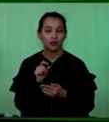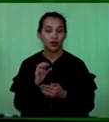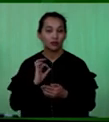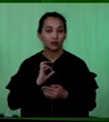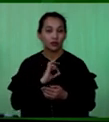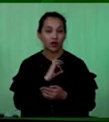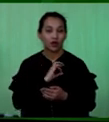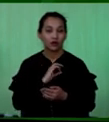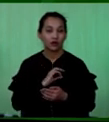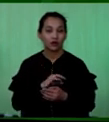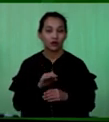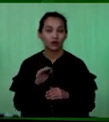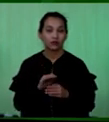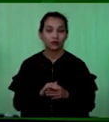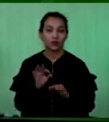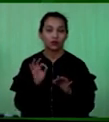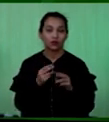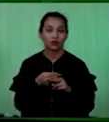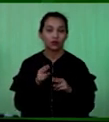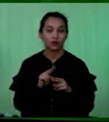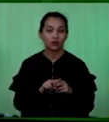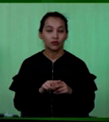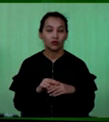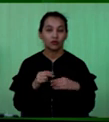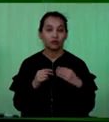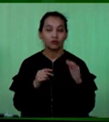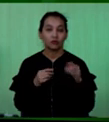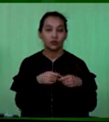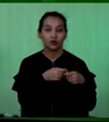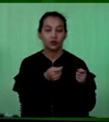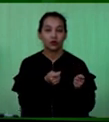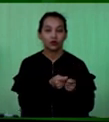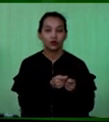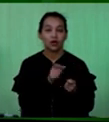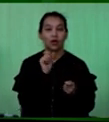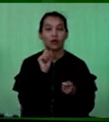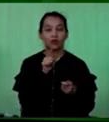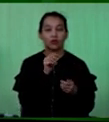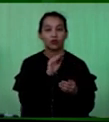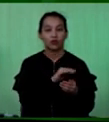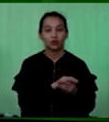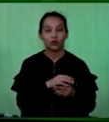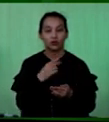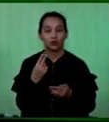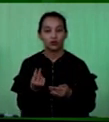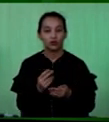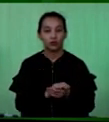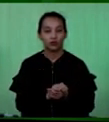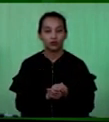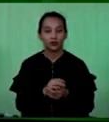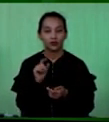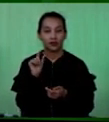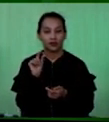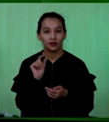quyidagi pallalariga bir tomoniga zargarlik buyumlarini, ikkinchi tomoniga esa